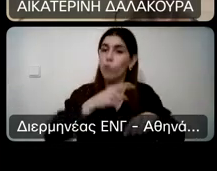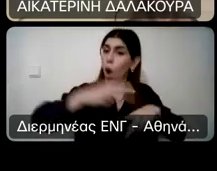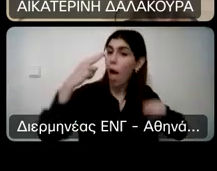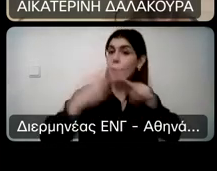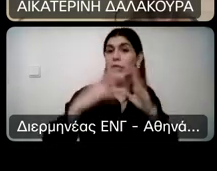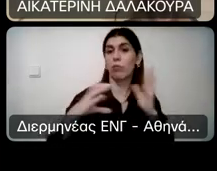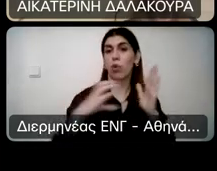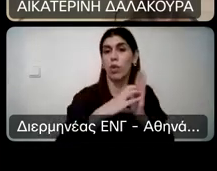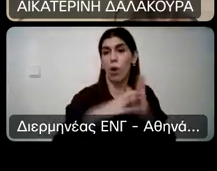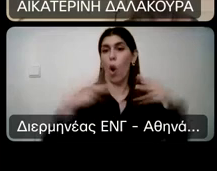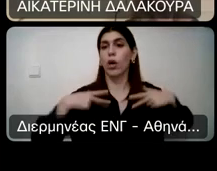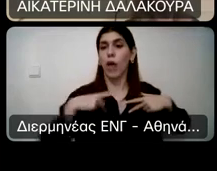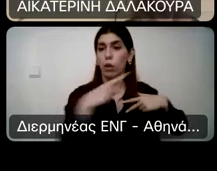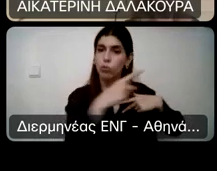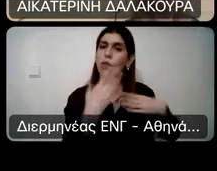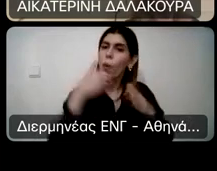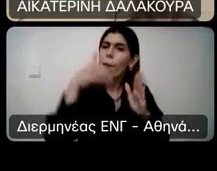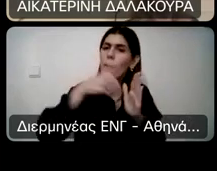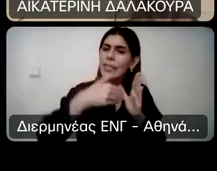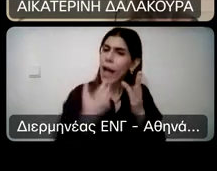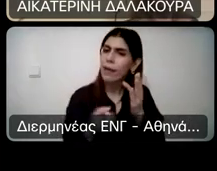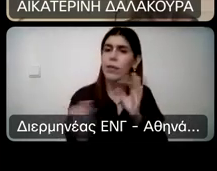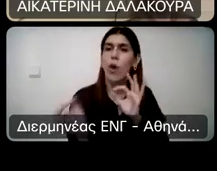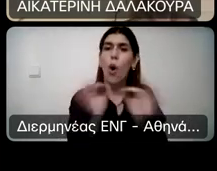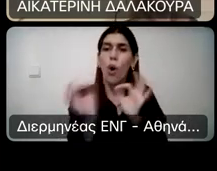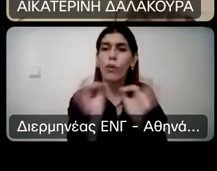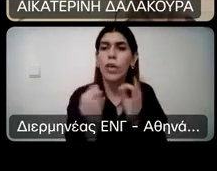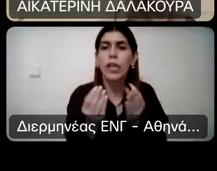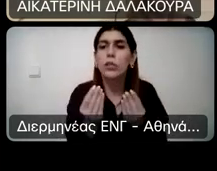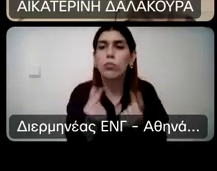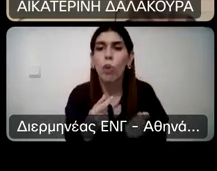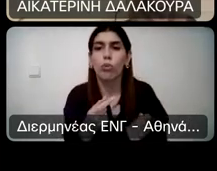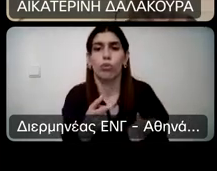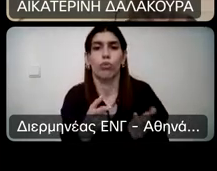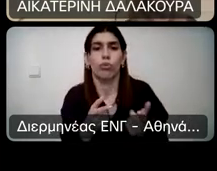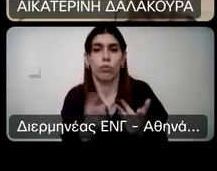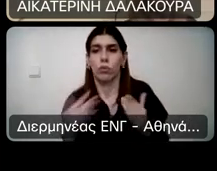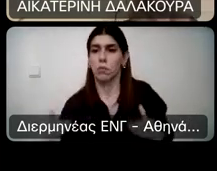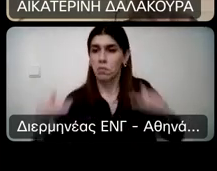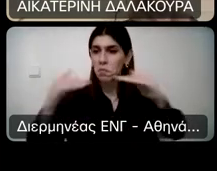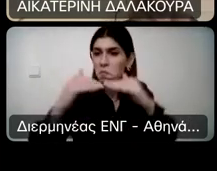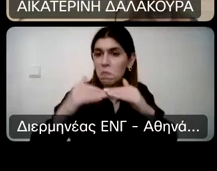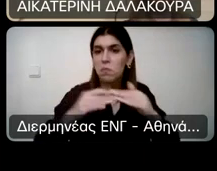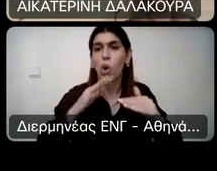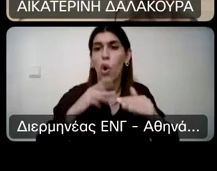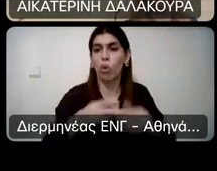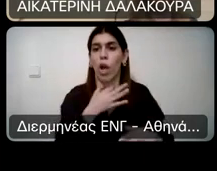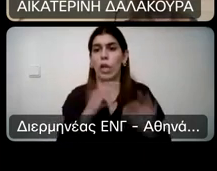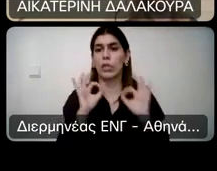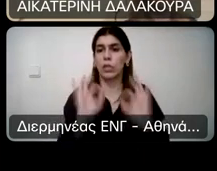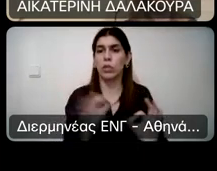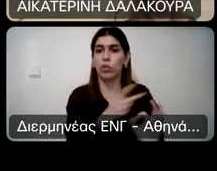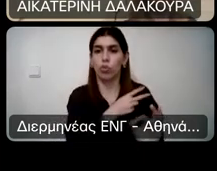και εμπεριέχει συγκεκριμένες οδηγίες για τη χρήση μη σεξιστικής γλώσσας στα διοικητικά έγγραφα. Στο πλαίσιο λοιπόν αυτό,